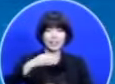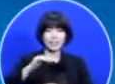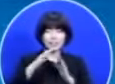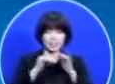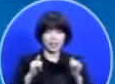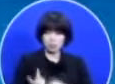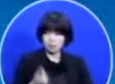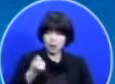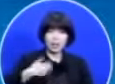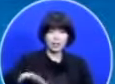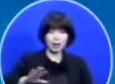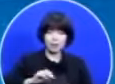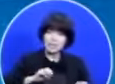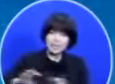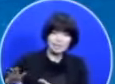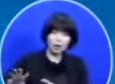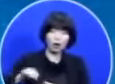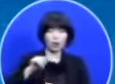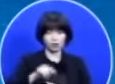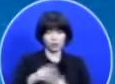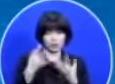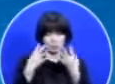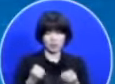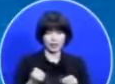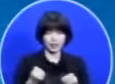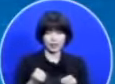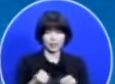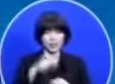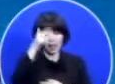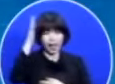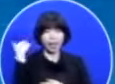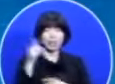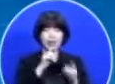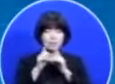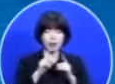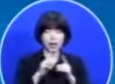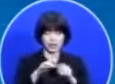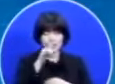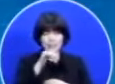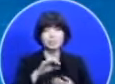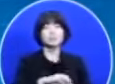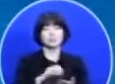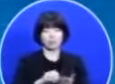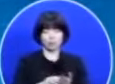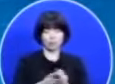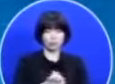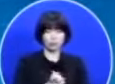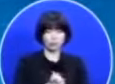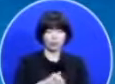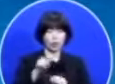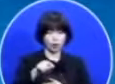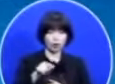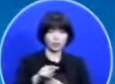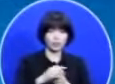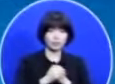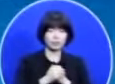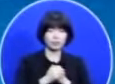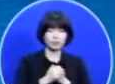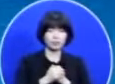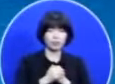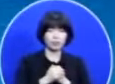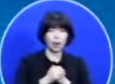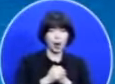가면 잃어버리는 게 많다 하는 속담이 있는 정도 이들 그래서 거기는 아